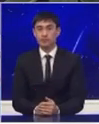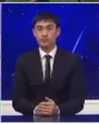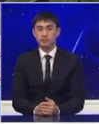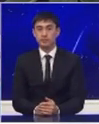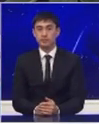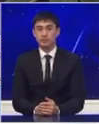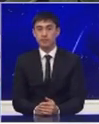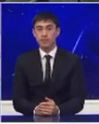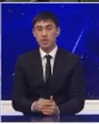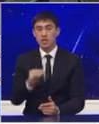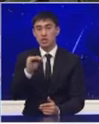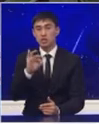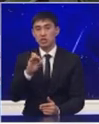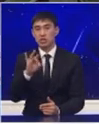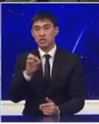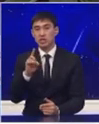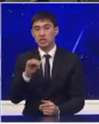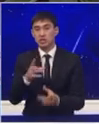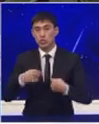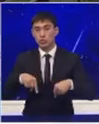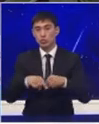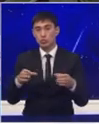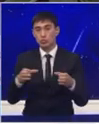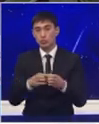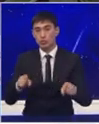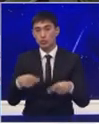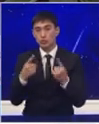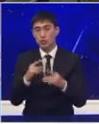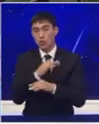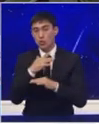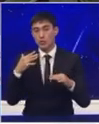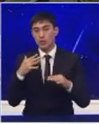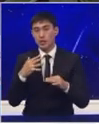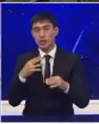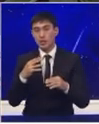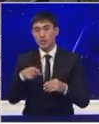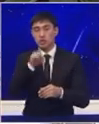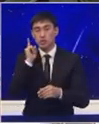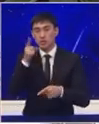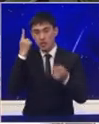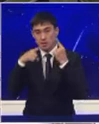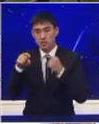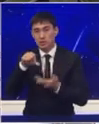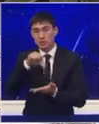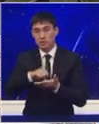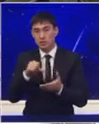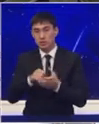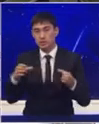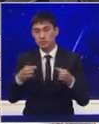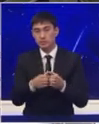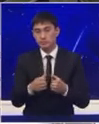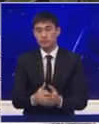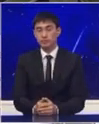шыған шырақтар деген ұжым бұрып, көп деген жас ақындар тәрбиелеп шыққан